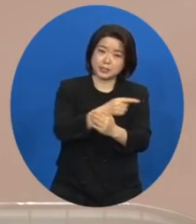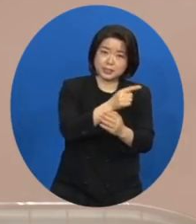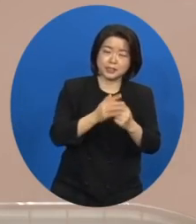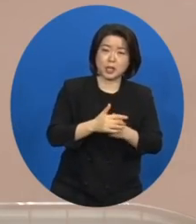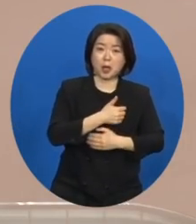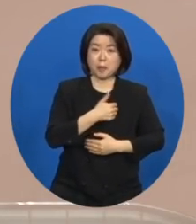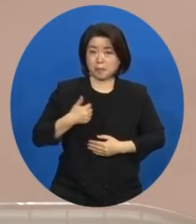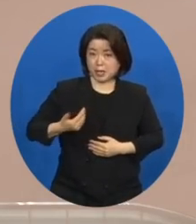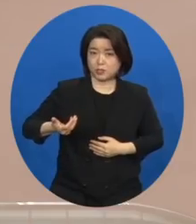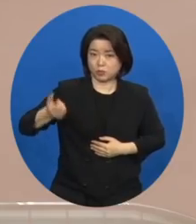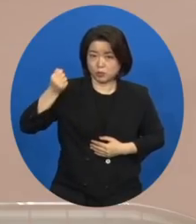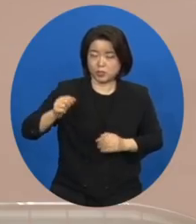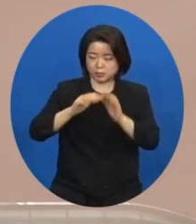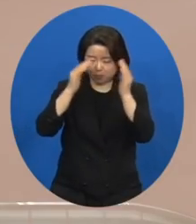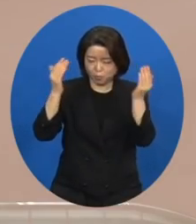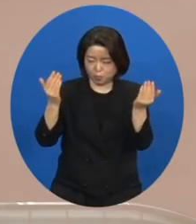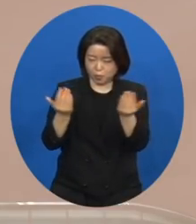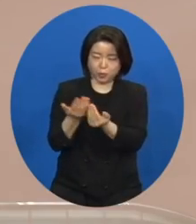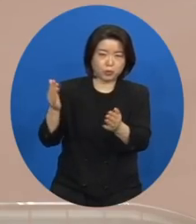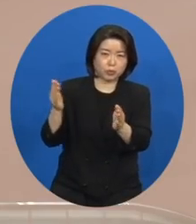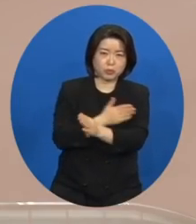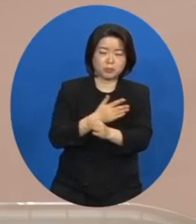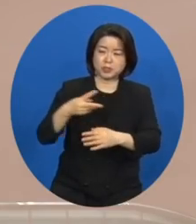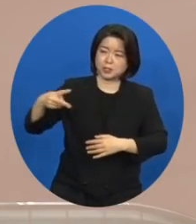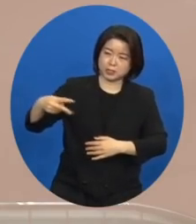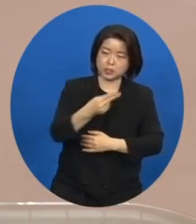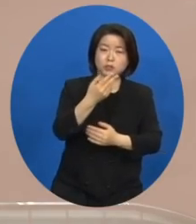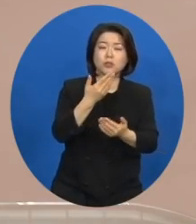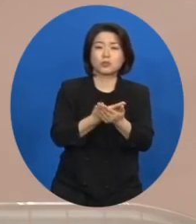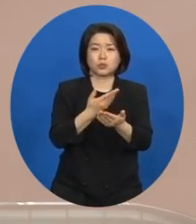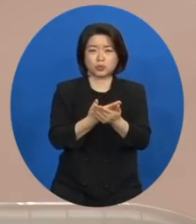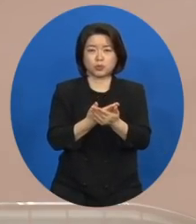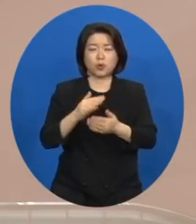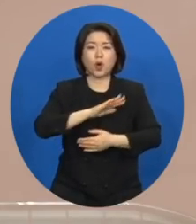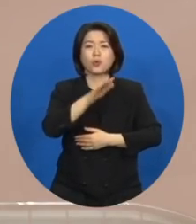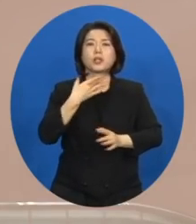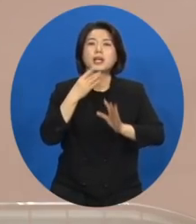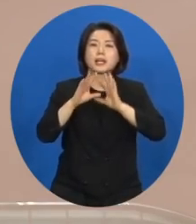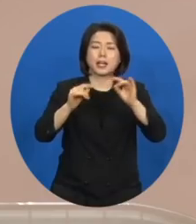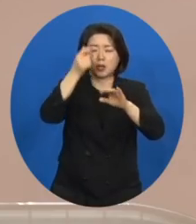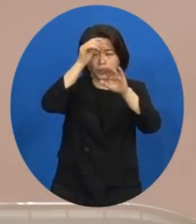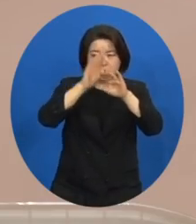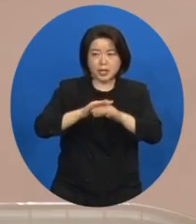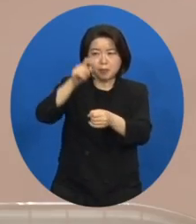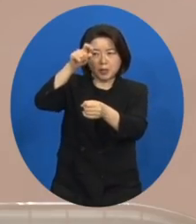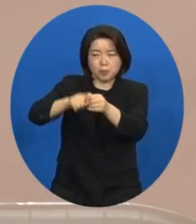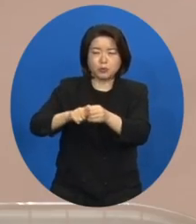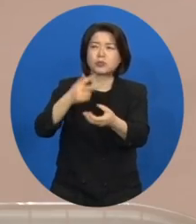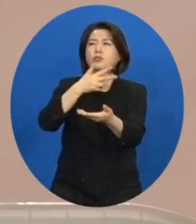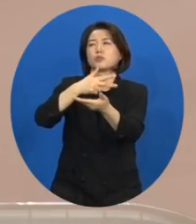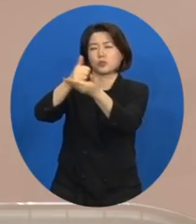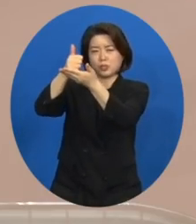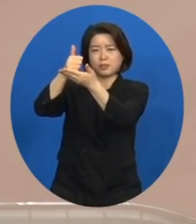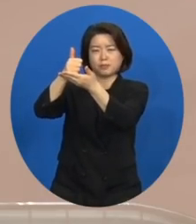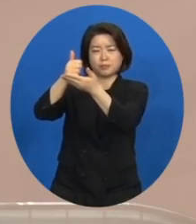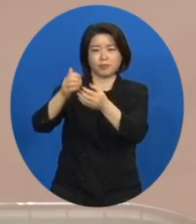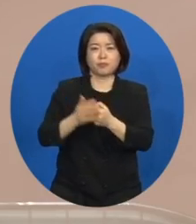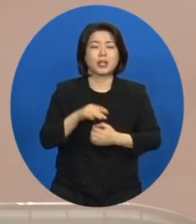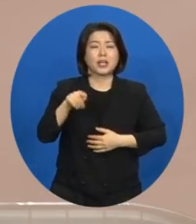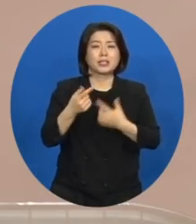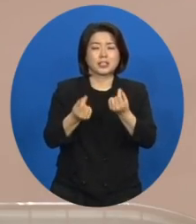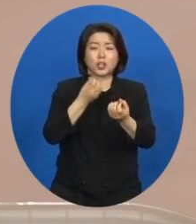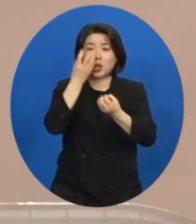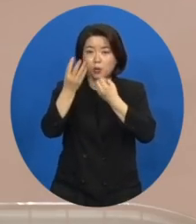누리던 모든 것에서 주요 끊어 주시오 오직 우리의 갈망과 우리 예배 대상은 주님 있습니다 라고 그렇게